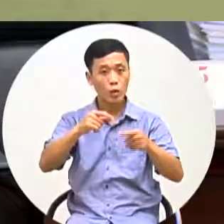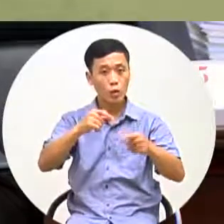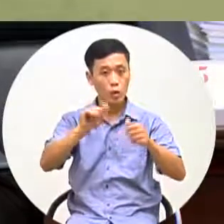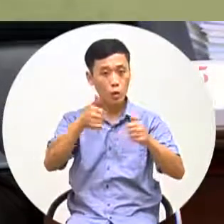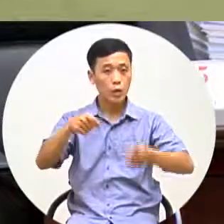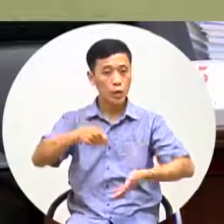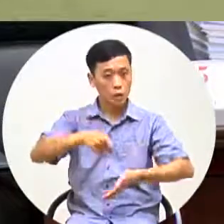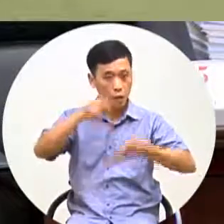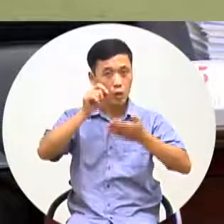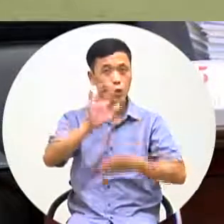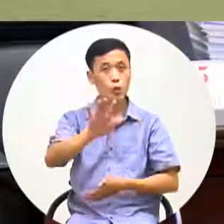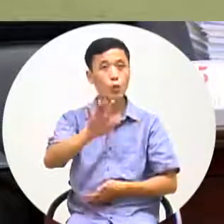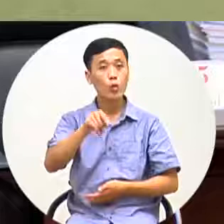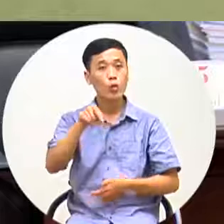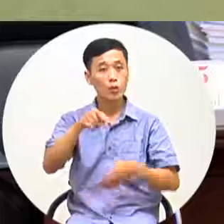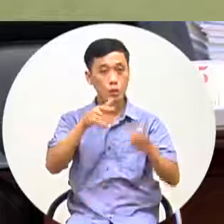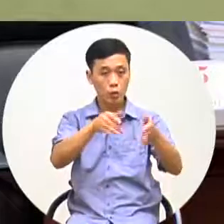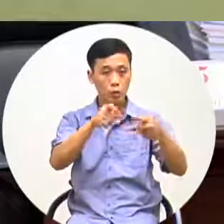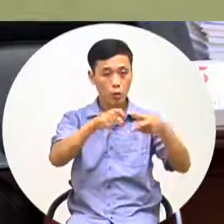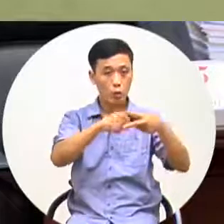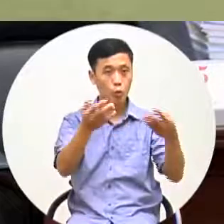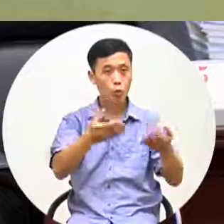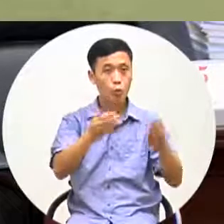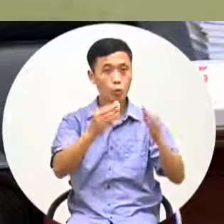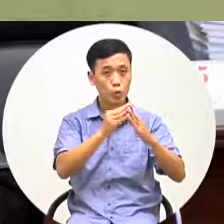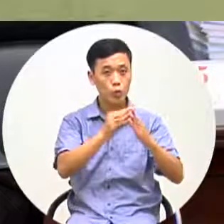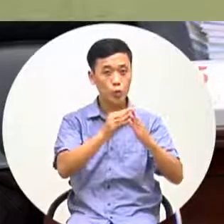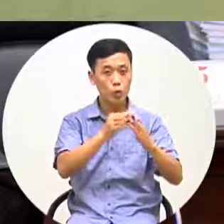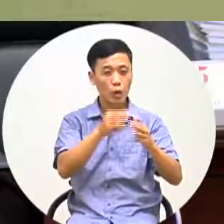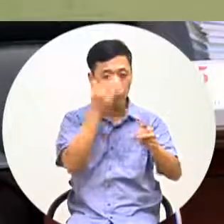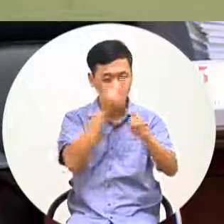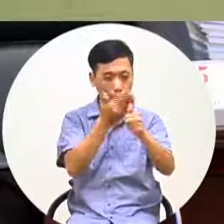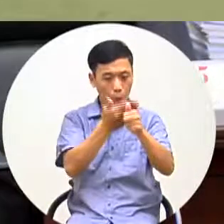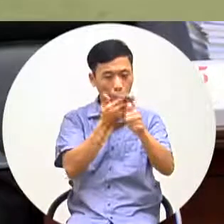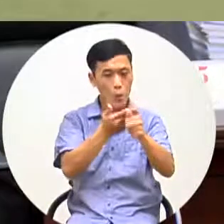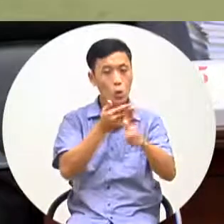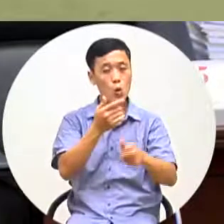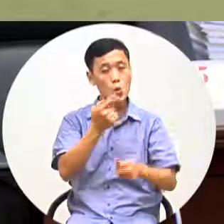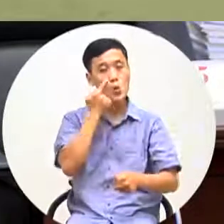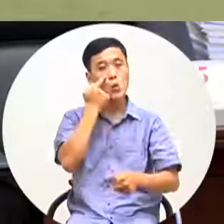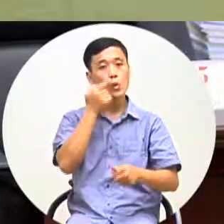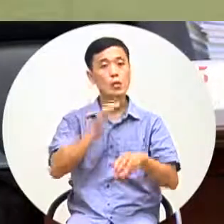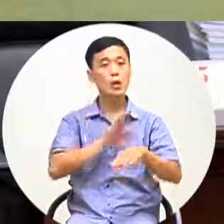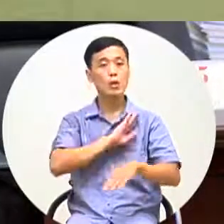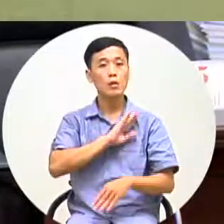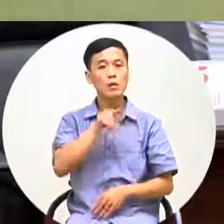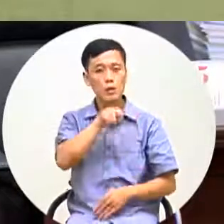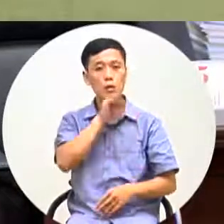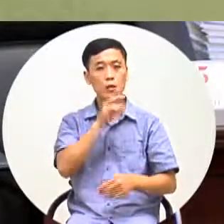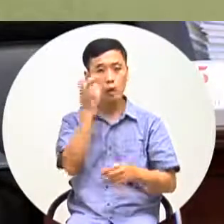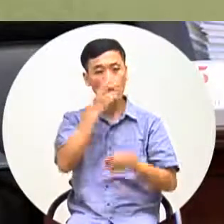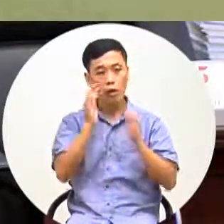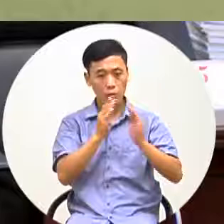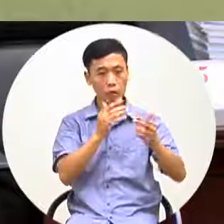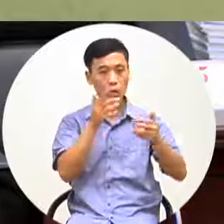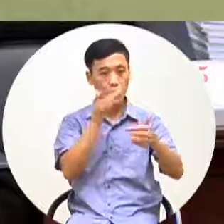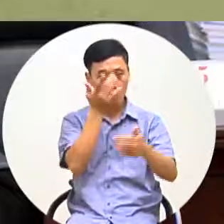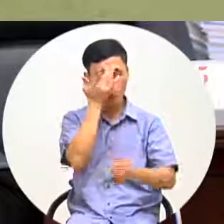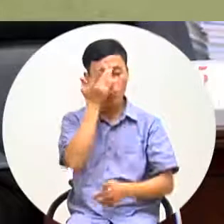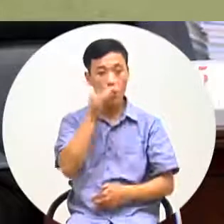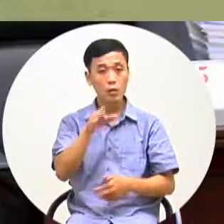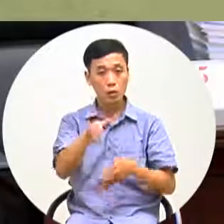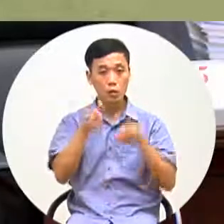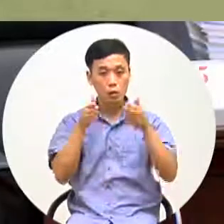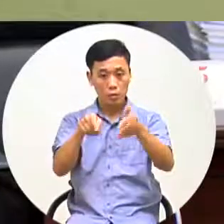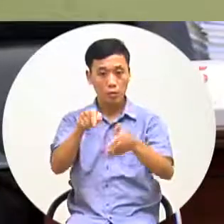局来讲也是不生其扰，但是这绝对是一个管理上的问题，怎么样去让它就是说上轨道的这件事情，事实上是